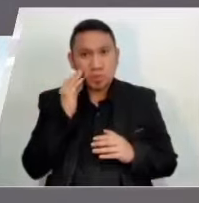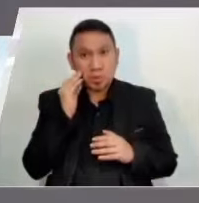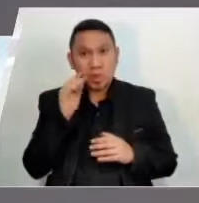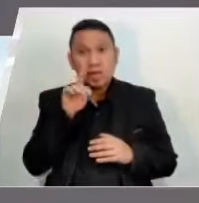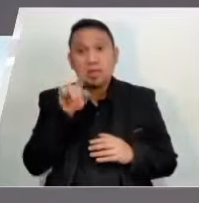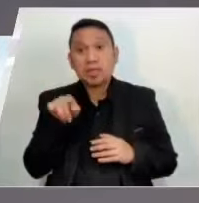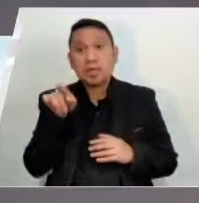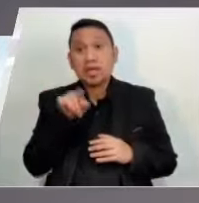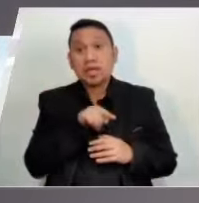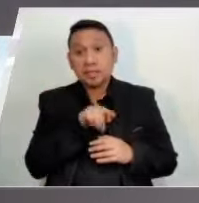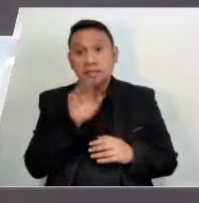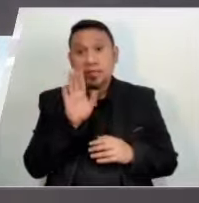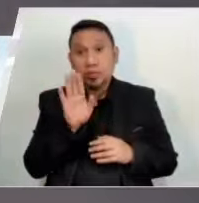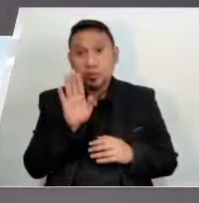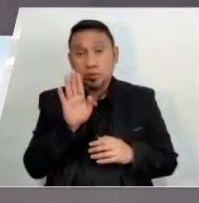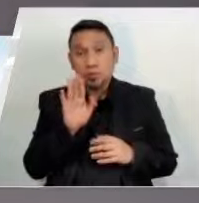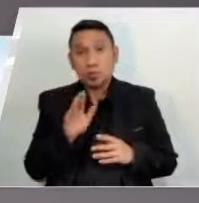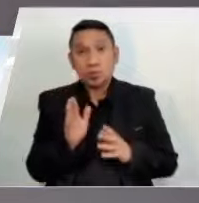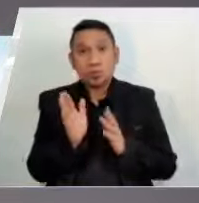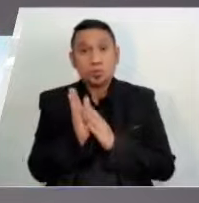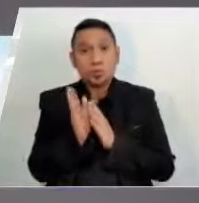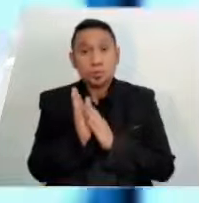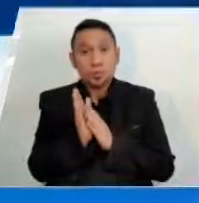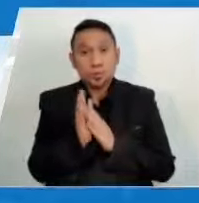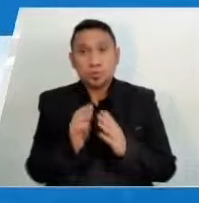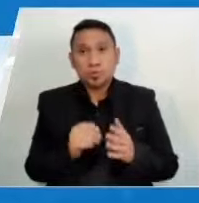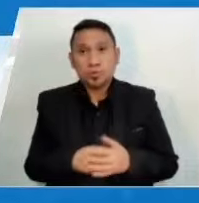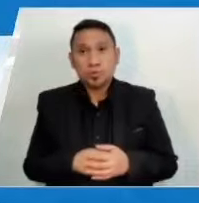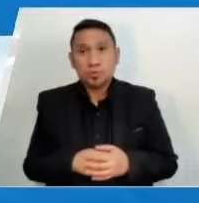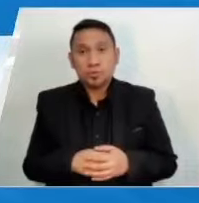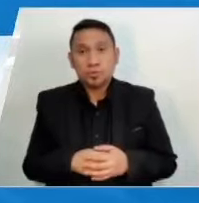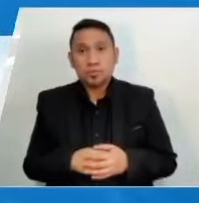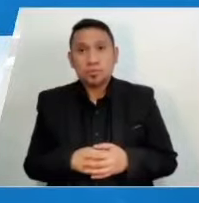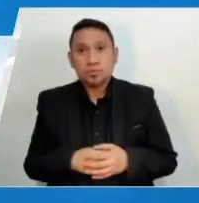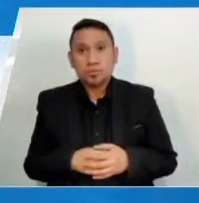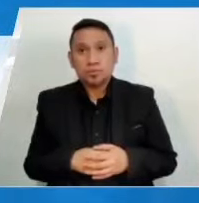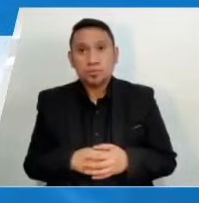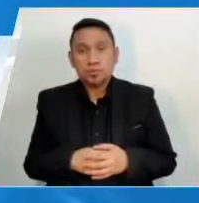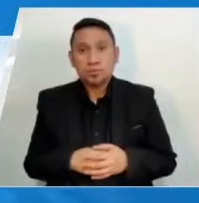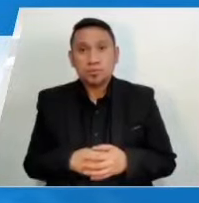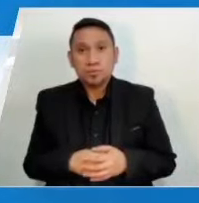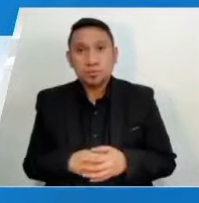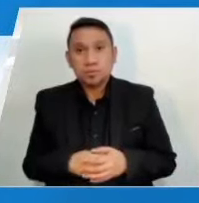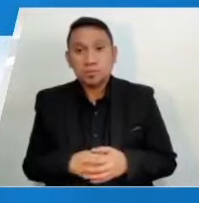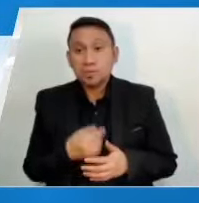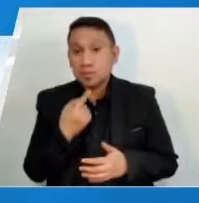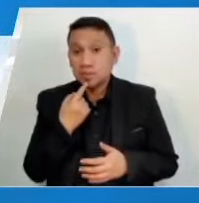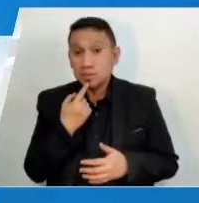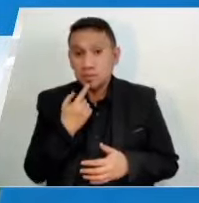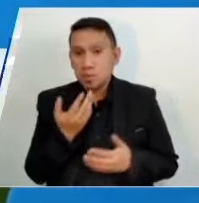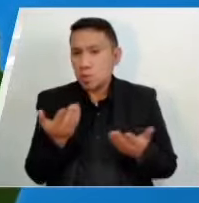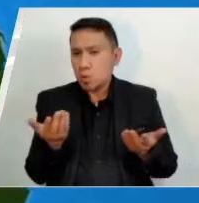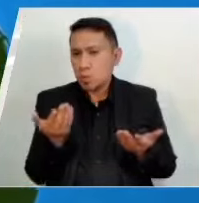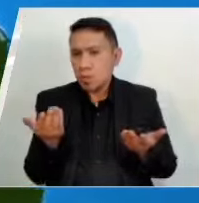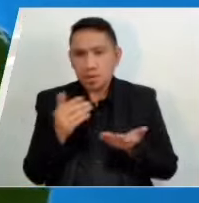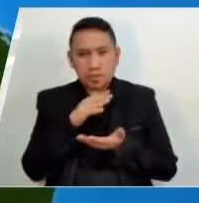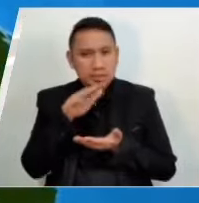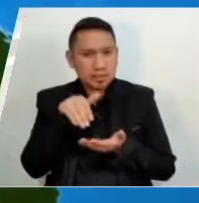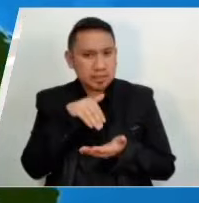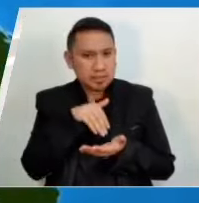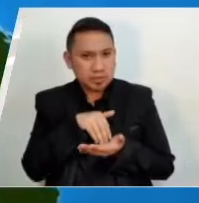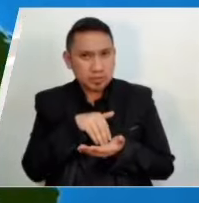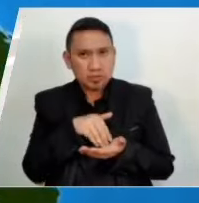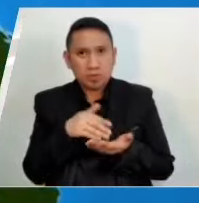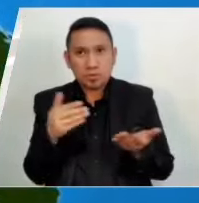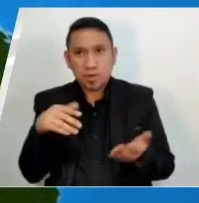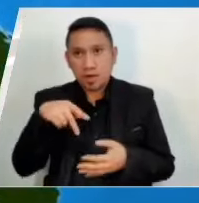universidad ang pasok ng mga empleyado at estudyante. Ayon sa Fibox, naitala ang epicenter ng lindol sa Pagudpud,